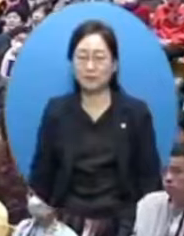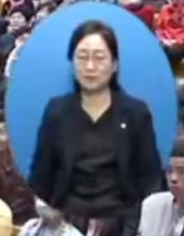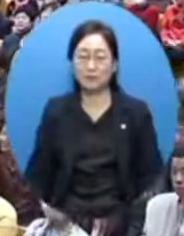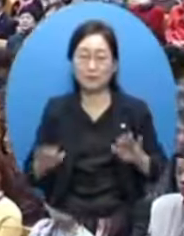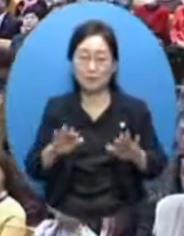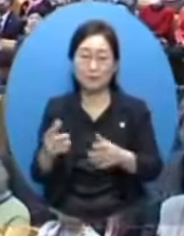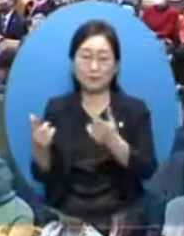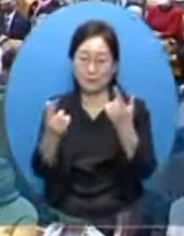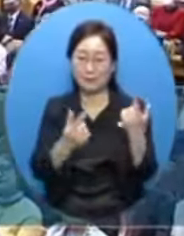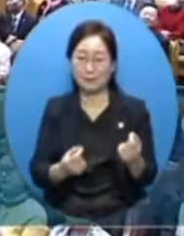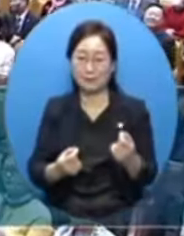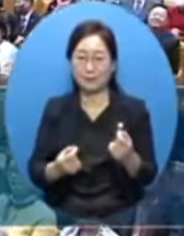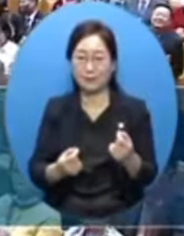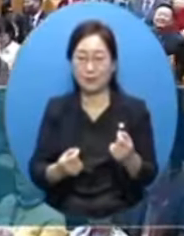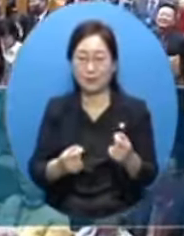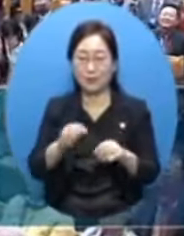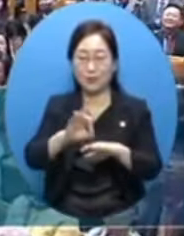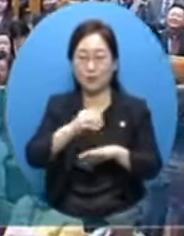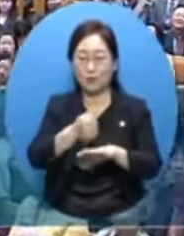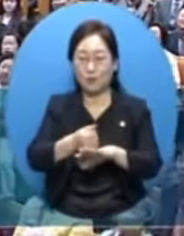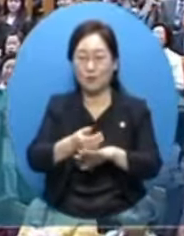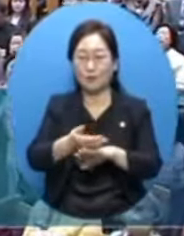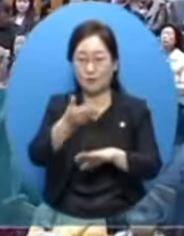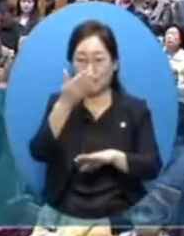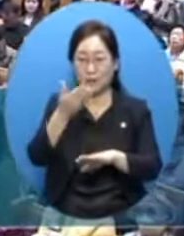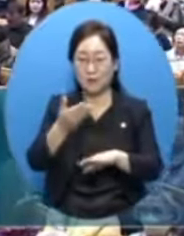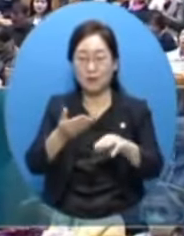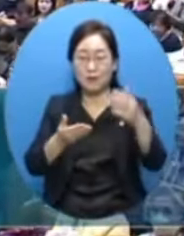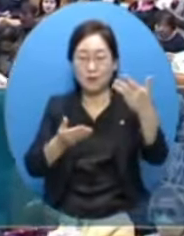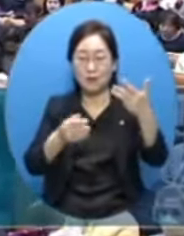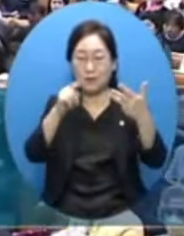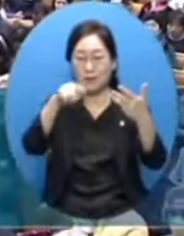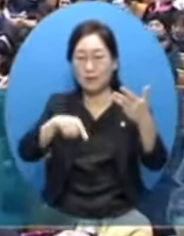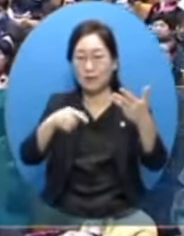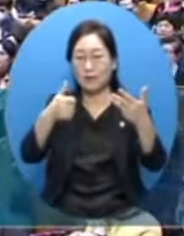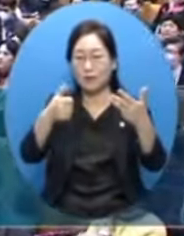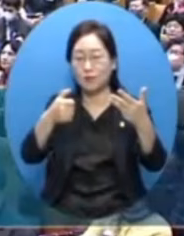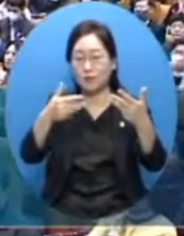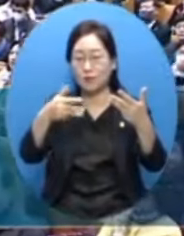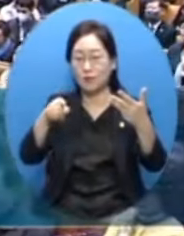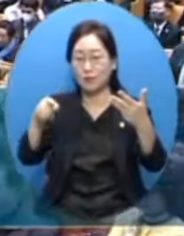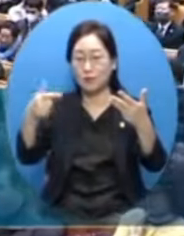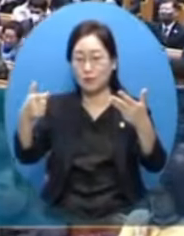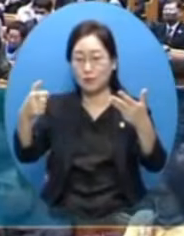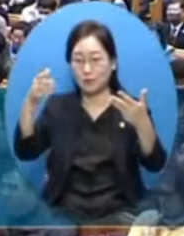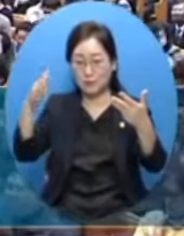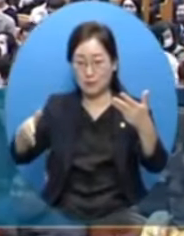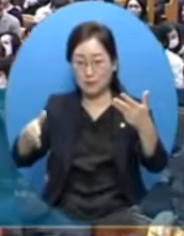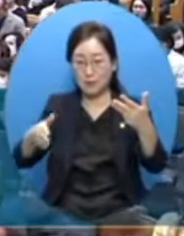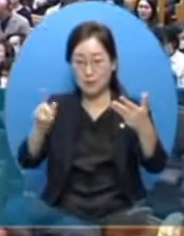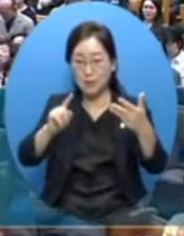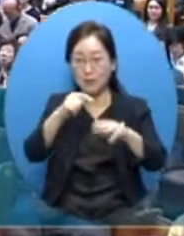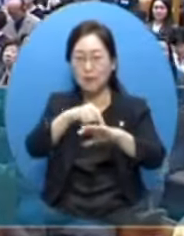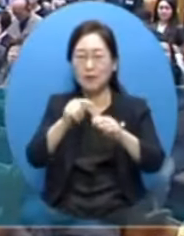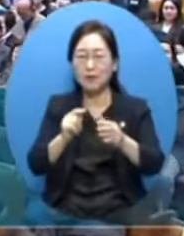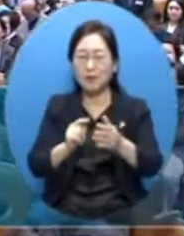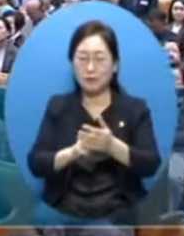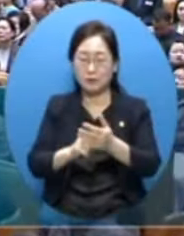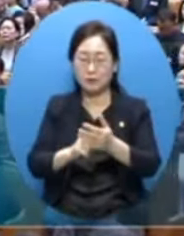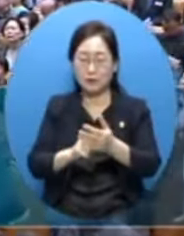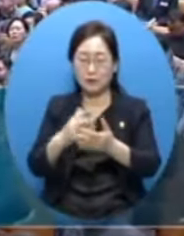오늘 전 여러분과 함께 열왕기상 8장 58절로 60절 말씀을 가지고 마음을 주께로